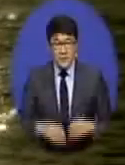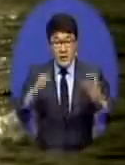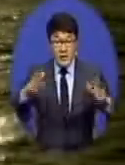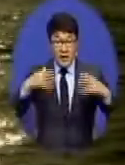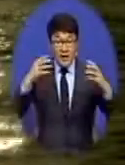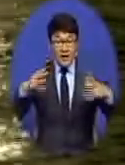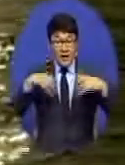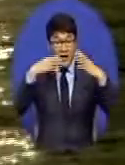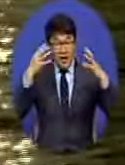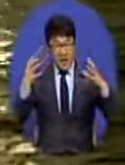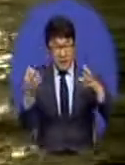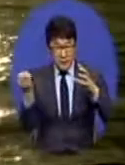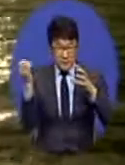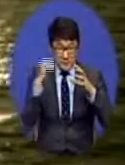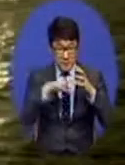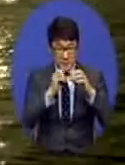바람에